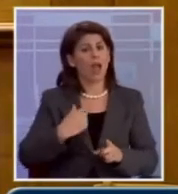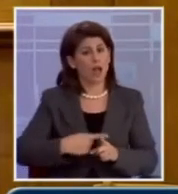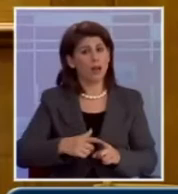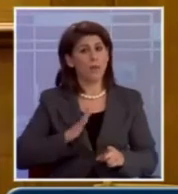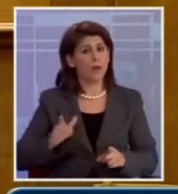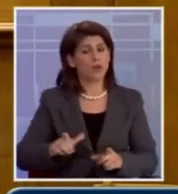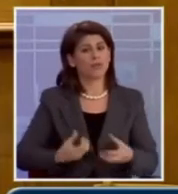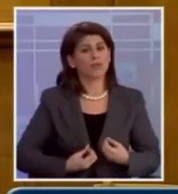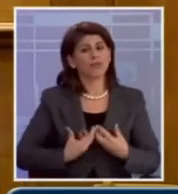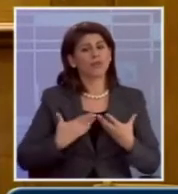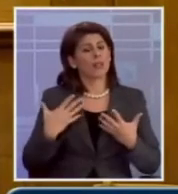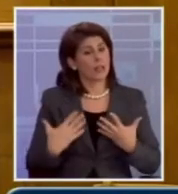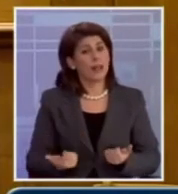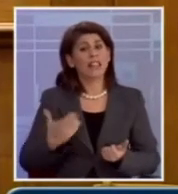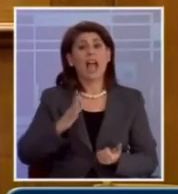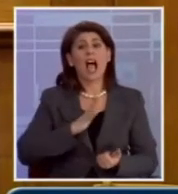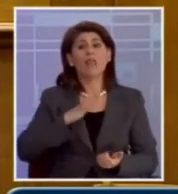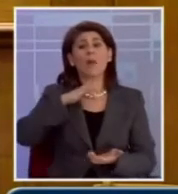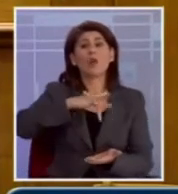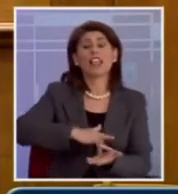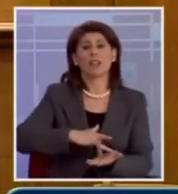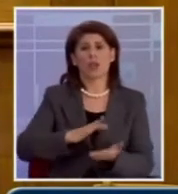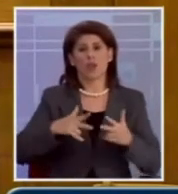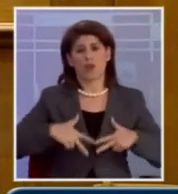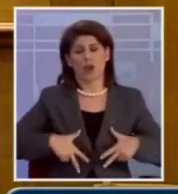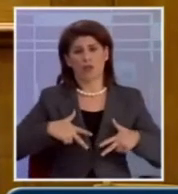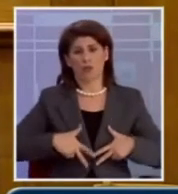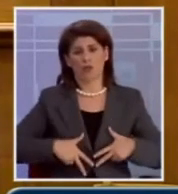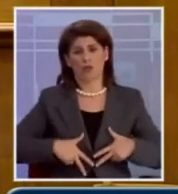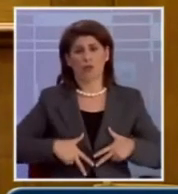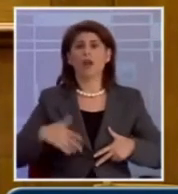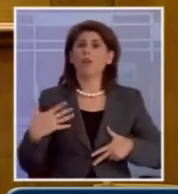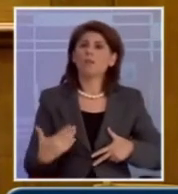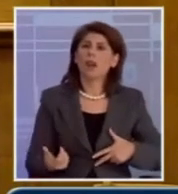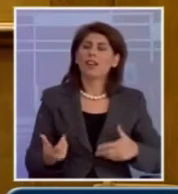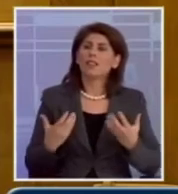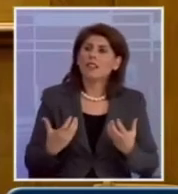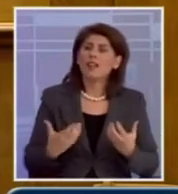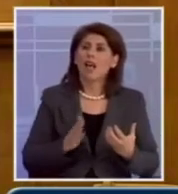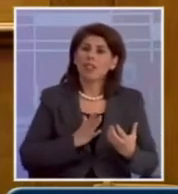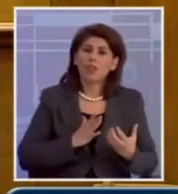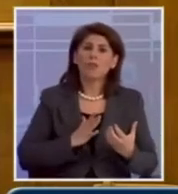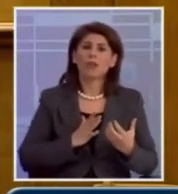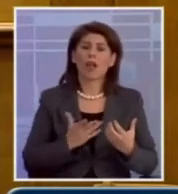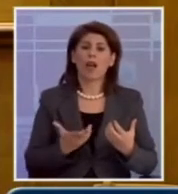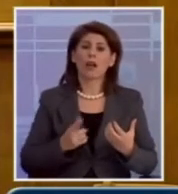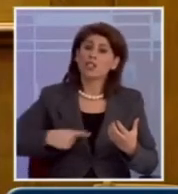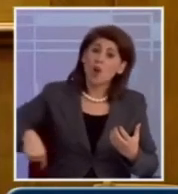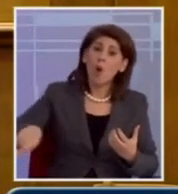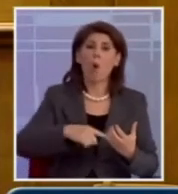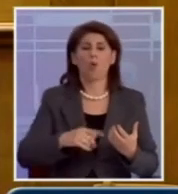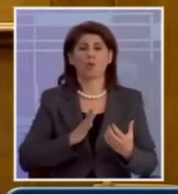αισθάνεται ότι υπάρχει ένα ανθρωποκεντρικό κράτος που εκπέμπει τη ζεστασιά και την ανθρωπιά σε όλους τους